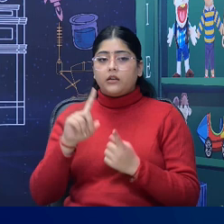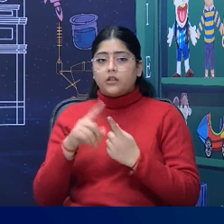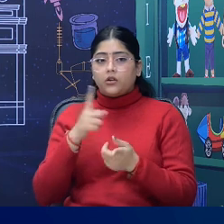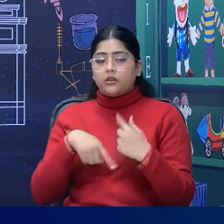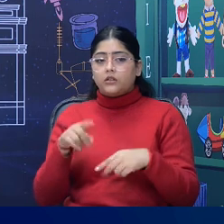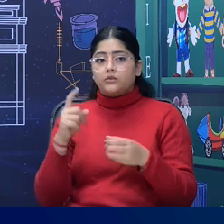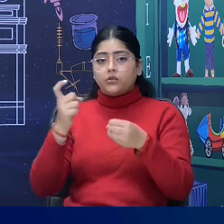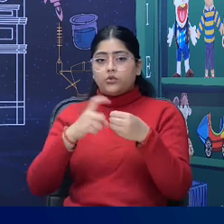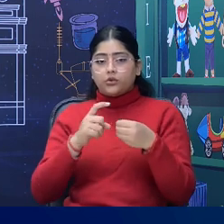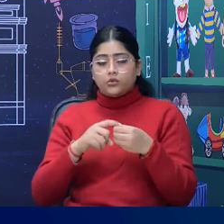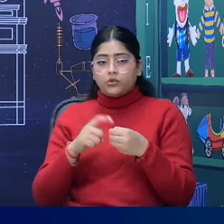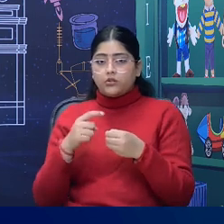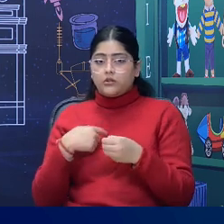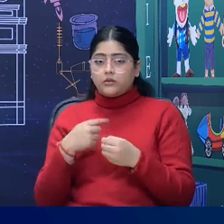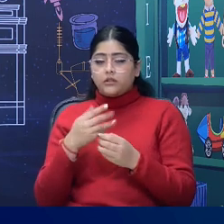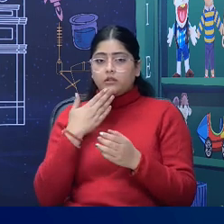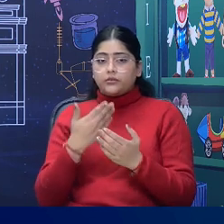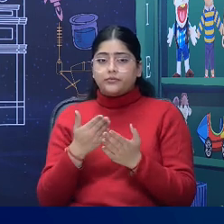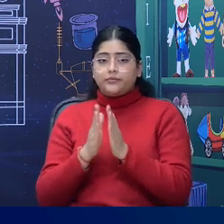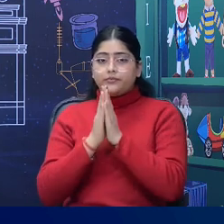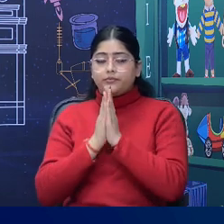राजपूत आपसे चाहूंगी अनुमति